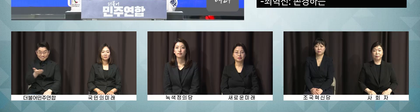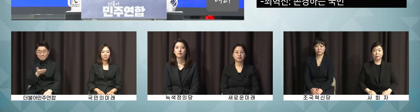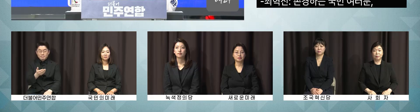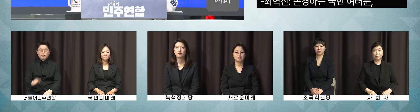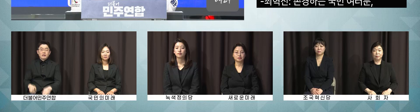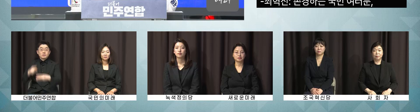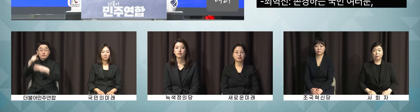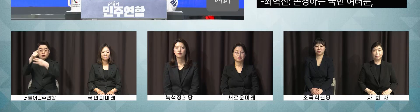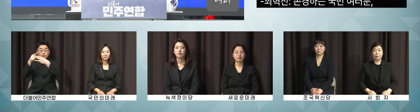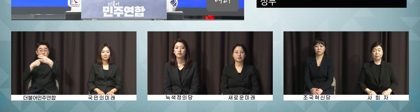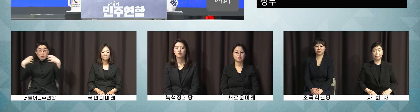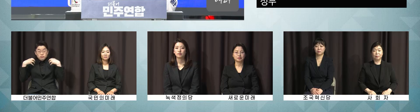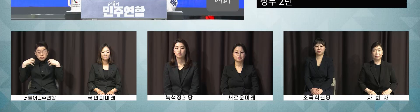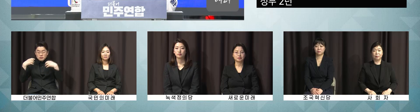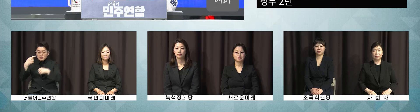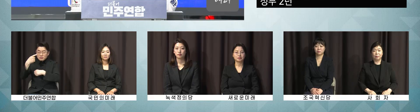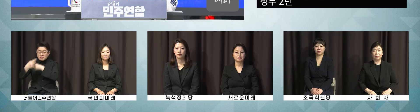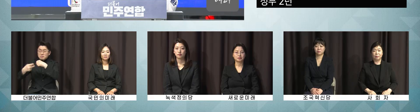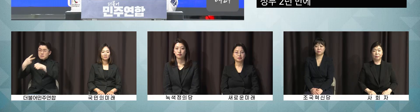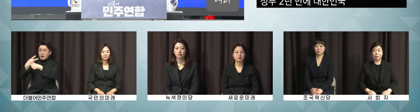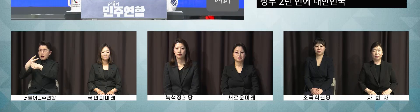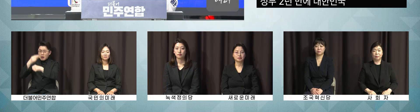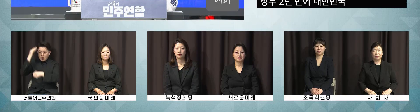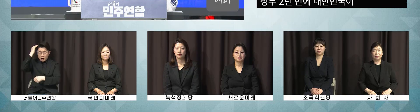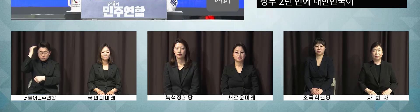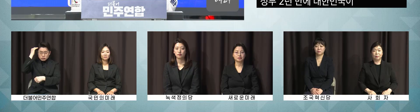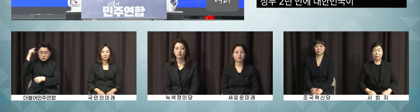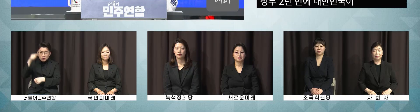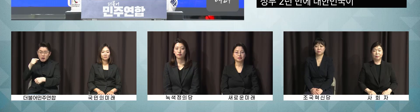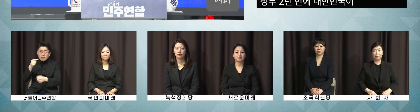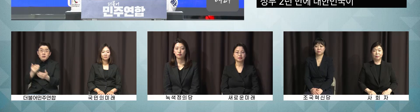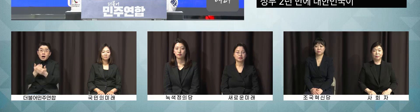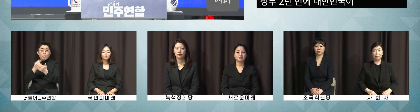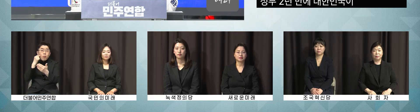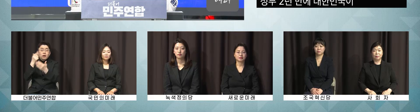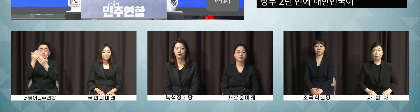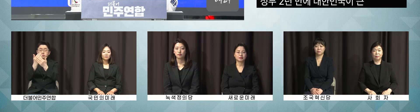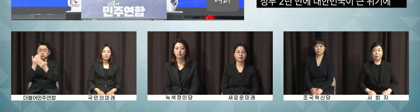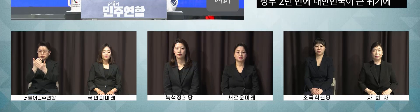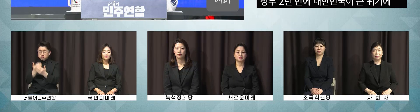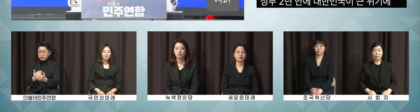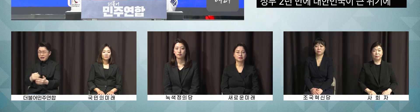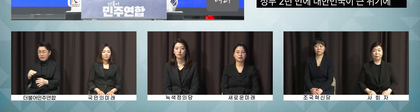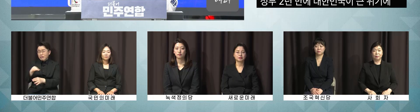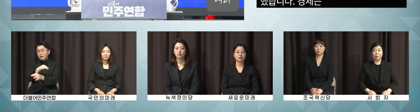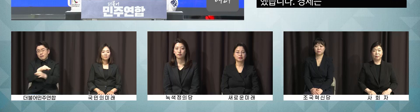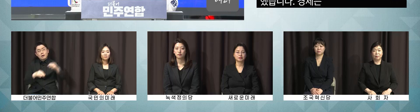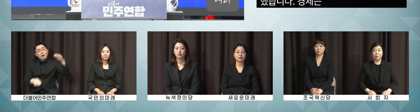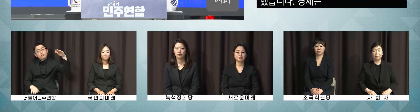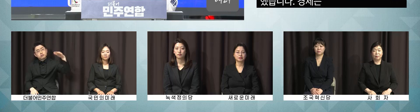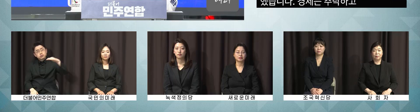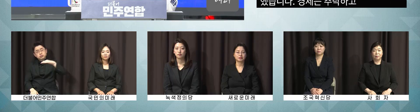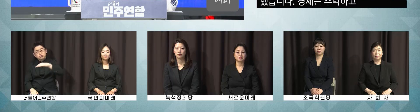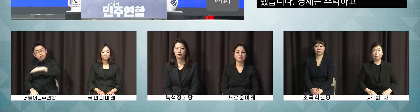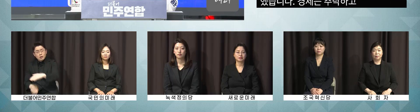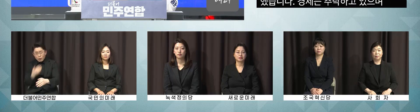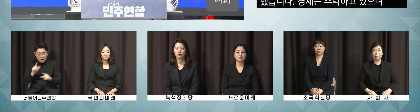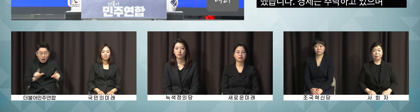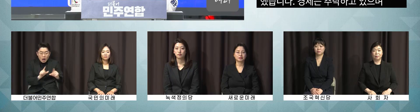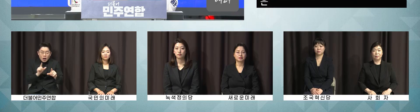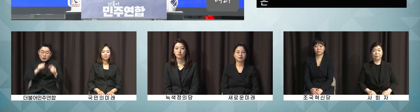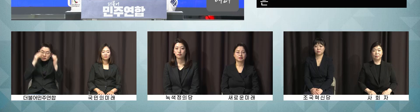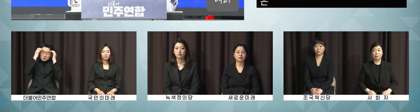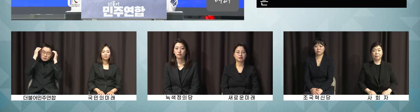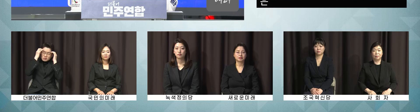윤석열 정부 2년 만에 대한민국이 큰 위기에 처했습니다. 경제는 추락하고 있으며 민생은 바닥을